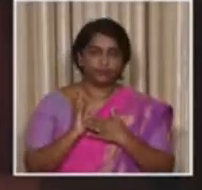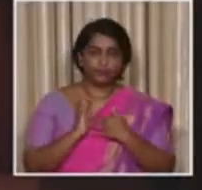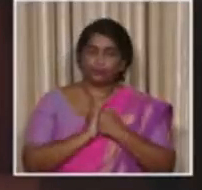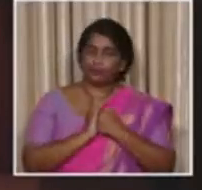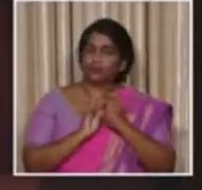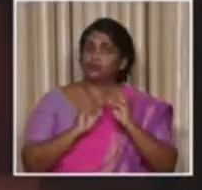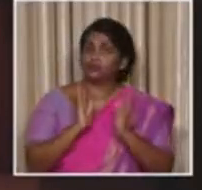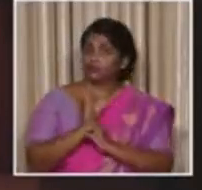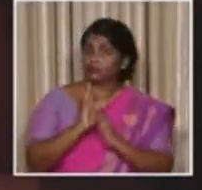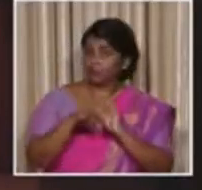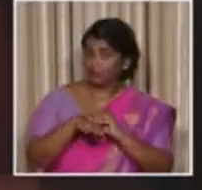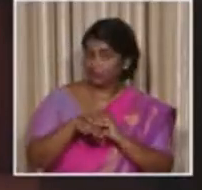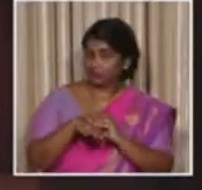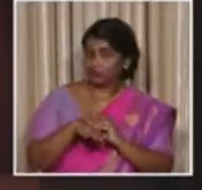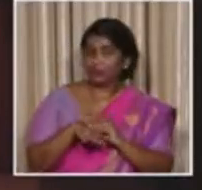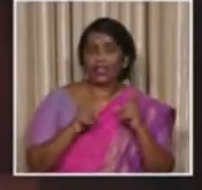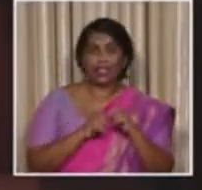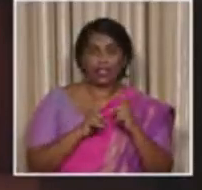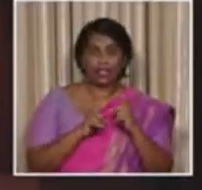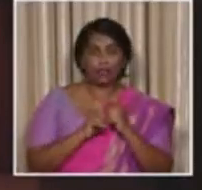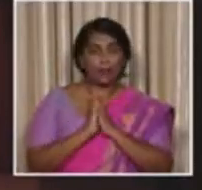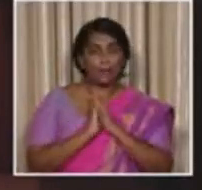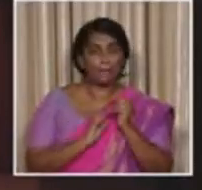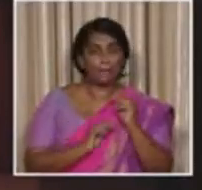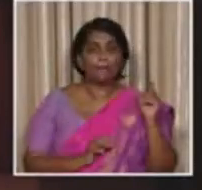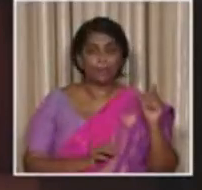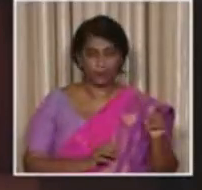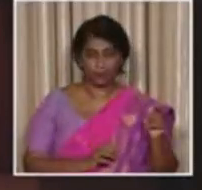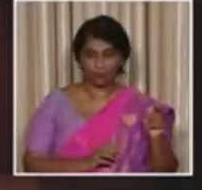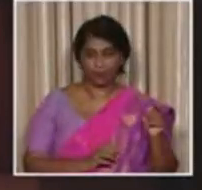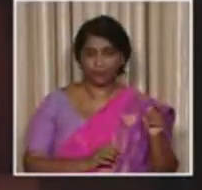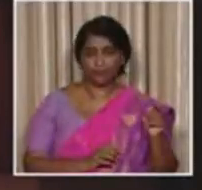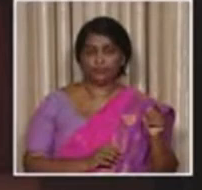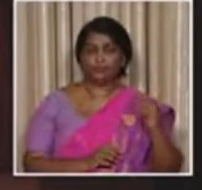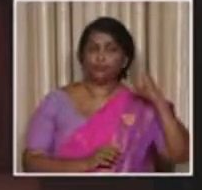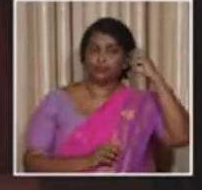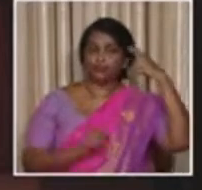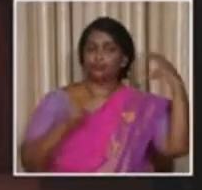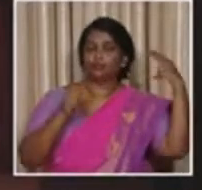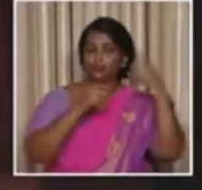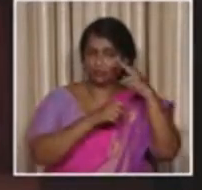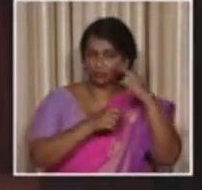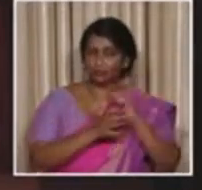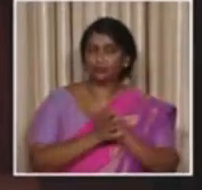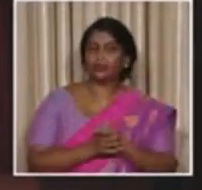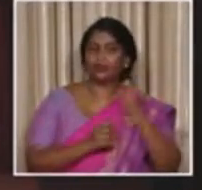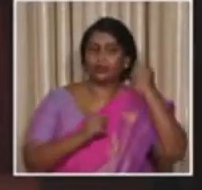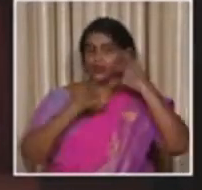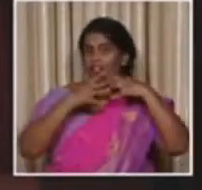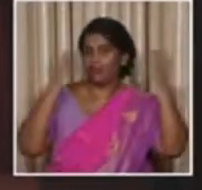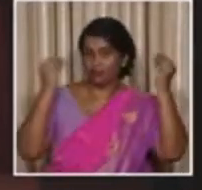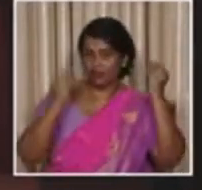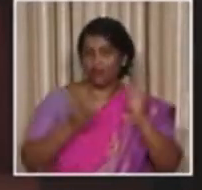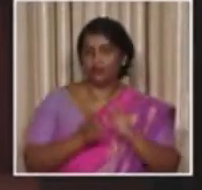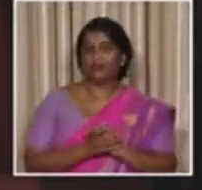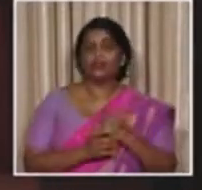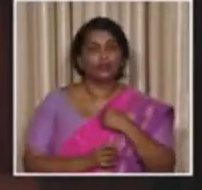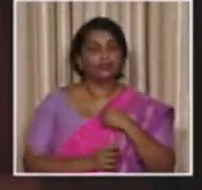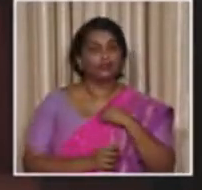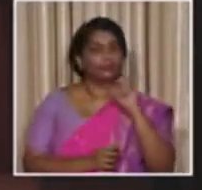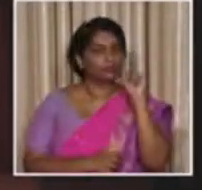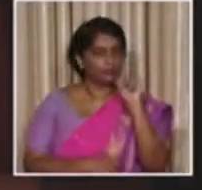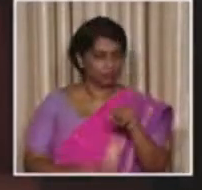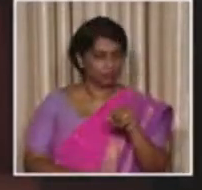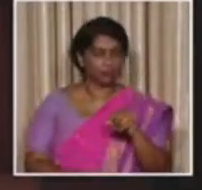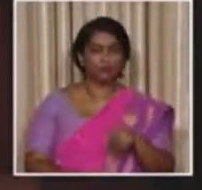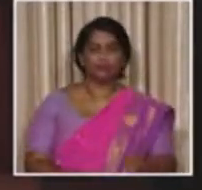Garu agramatitumani dimulagal aranya senasane vidulia kapala vidulia visandhi karala mama obutumagin